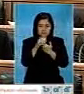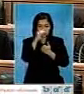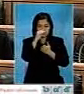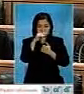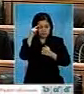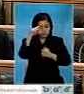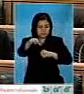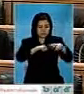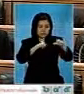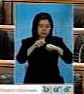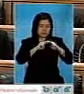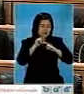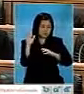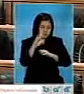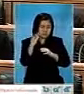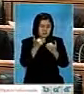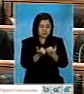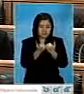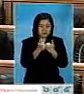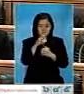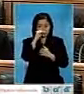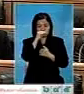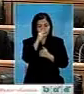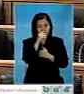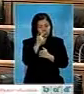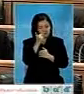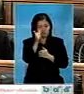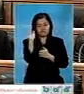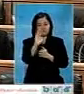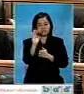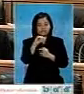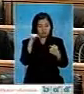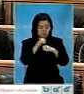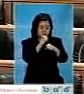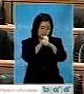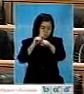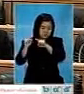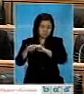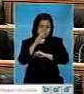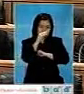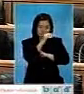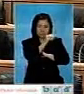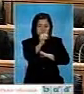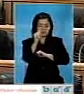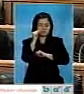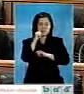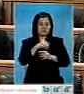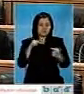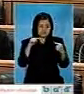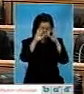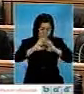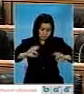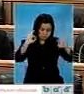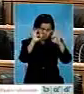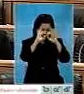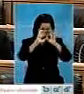แต่ได้เราอย่าใช้วาทกรรมเพื่อจะทำอะไรก็ได้ขอให้เราเอาหัวใ